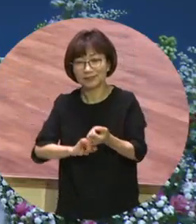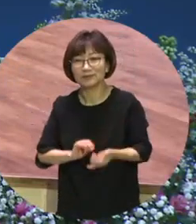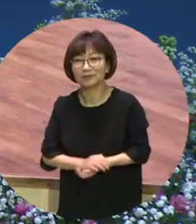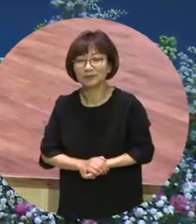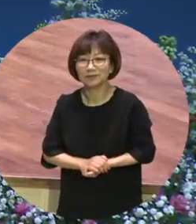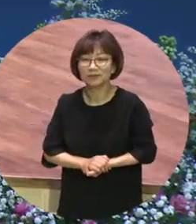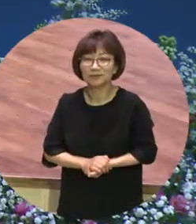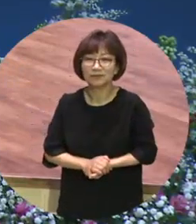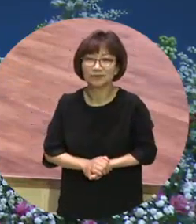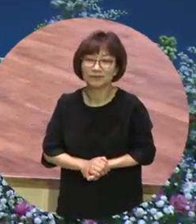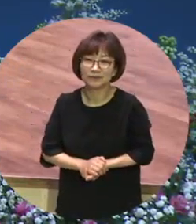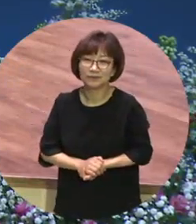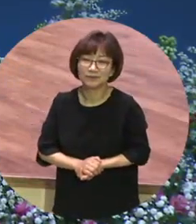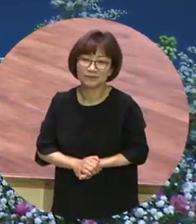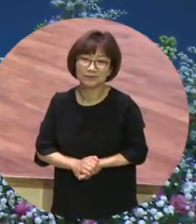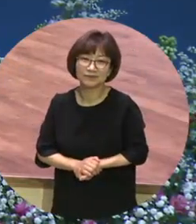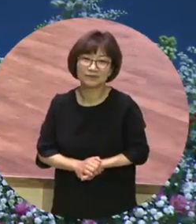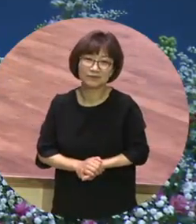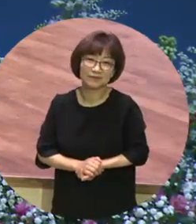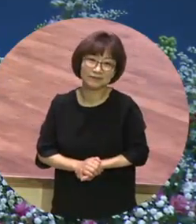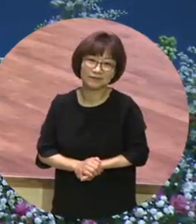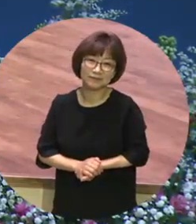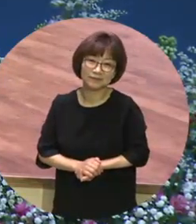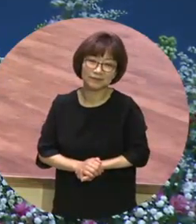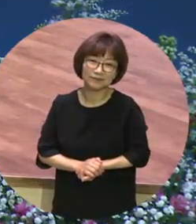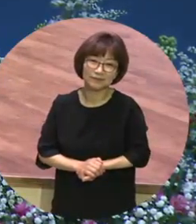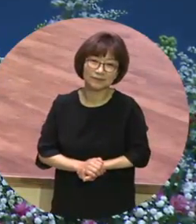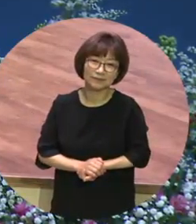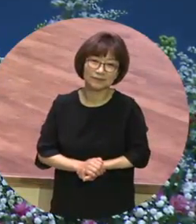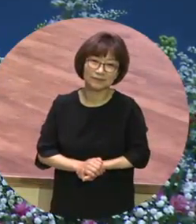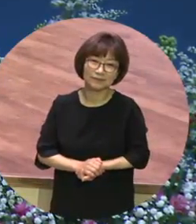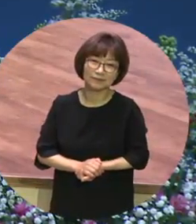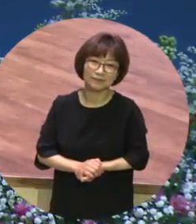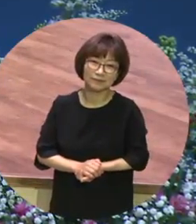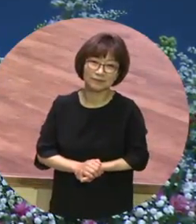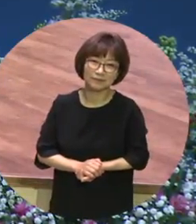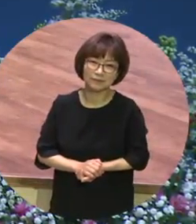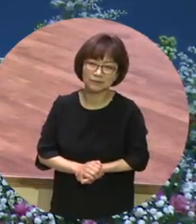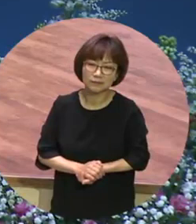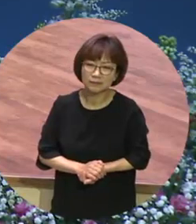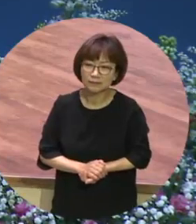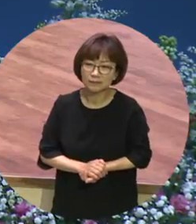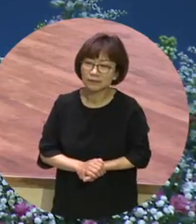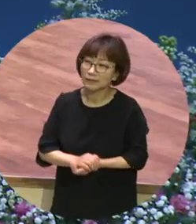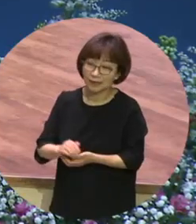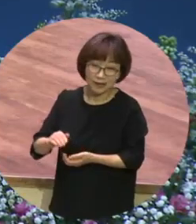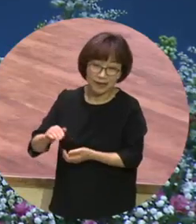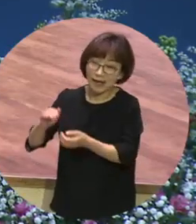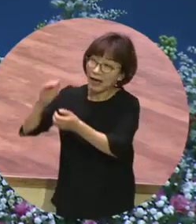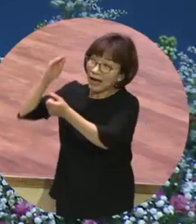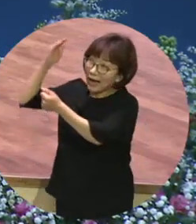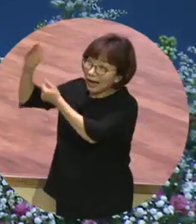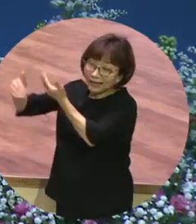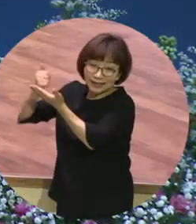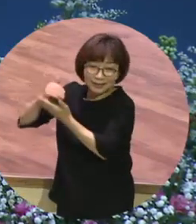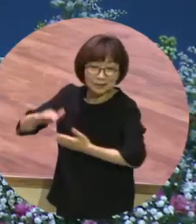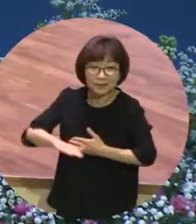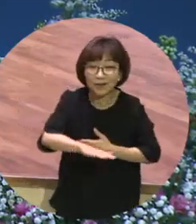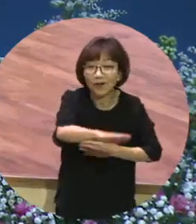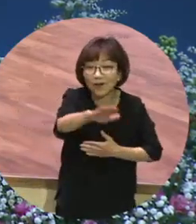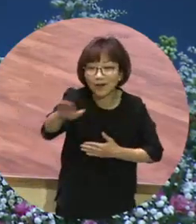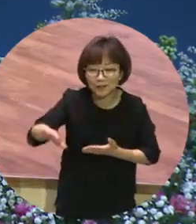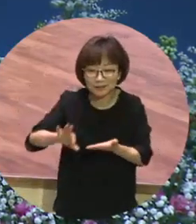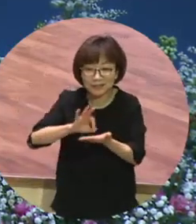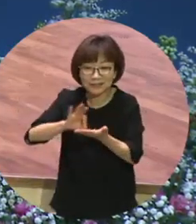한마디로 하나님께 쓰임 받는 축복을 주시는데, 여러분, 하나님께 쓰임 받는 복을 받으시기 바랍니다.